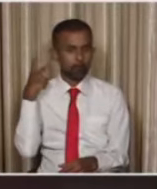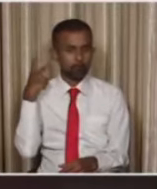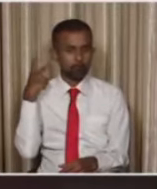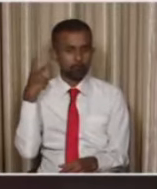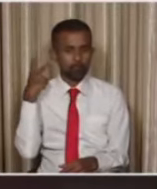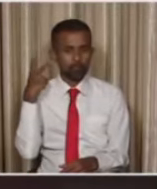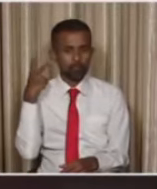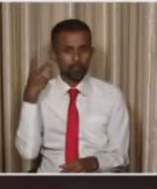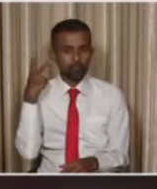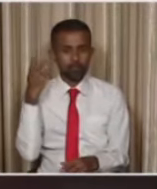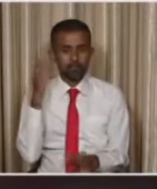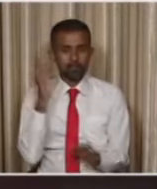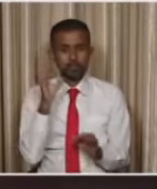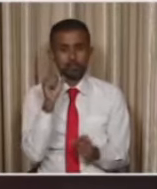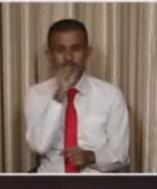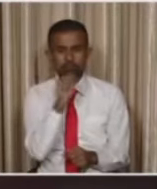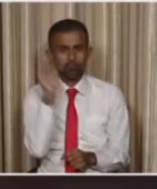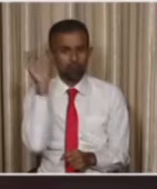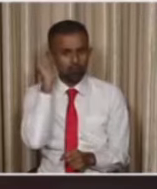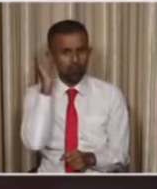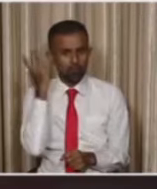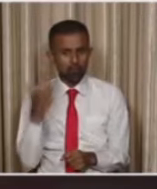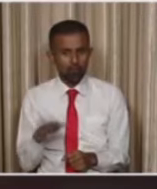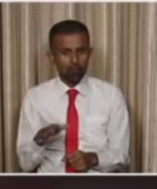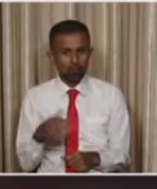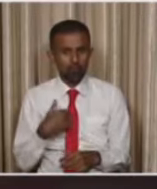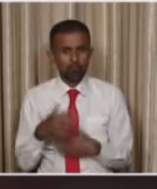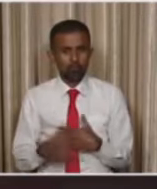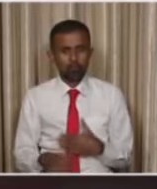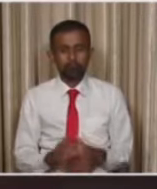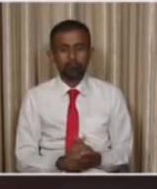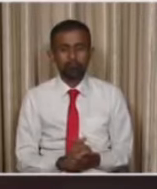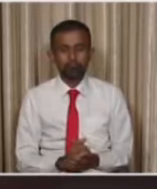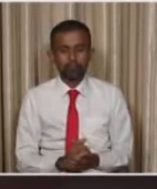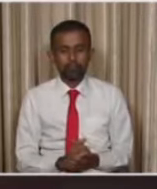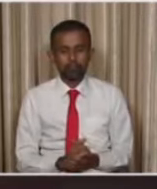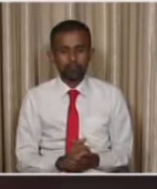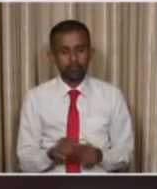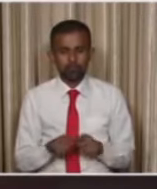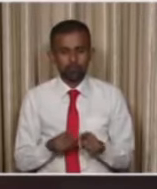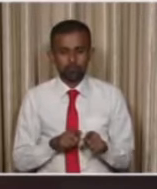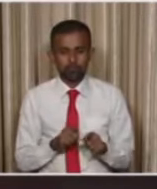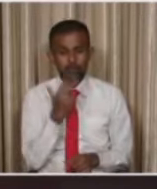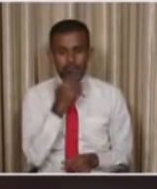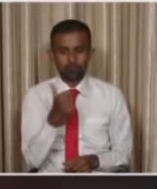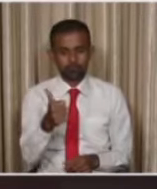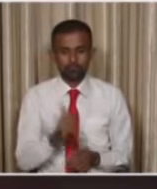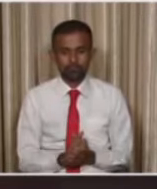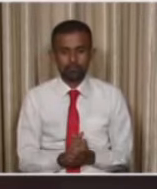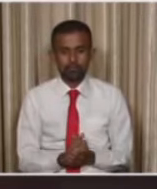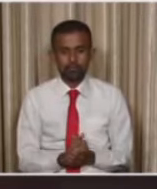ලස්සන සිින්දුවක් ඇහු අපේ මූලාසන නියෝජ්‍ය කතාන ඇතුමුණි හැක තියෙන මෙන්න මේ එක හරි ලස්සනයි.